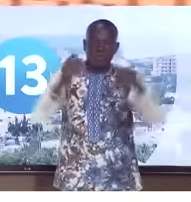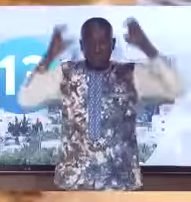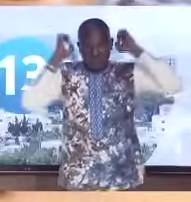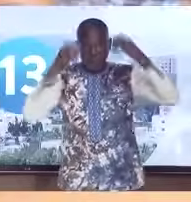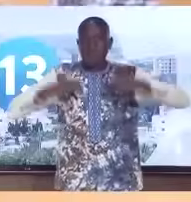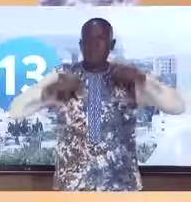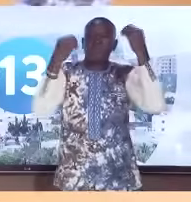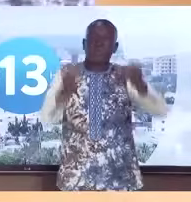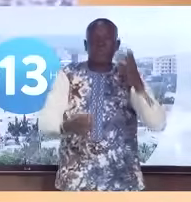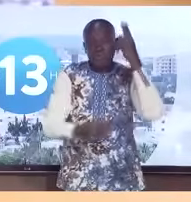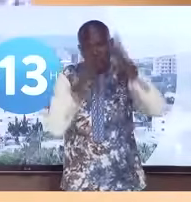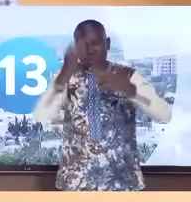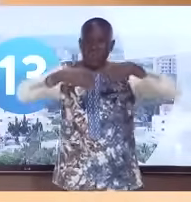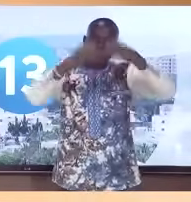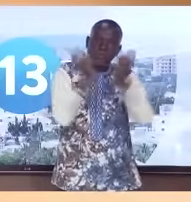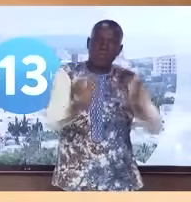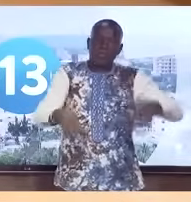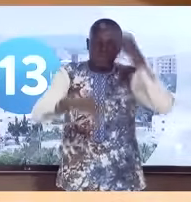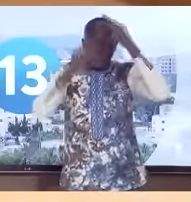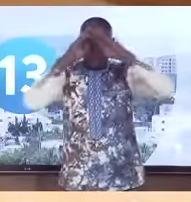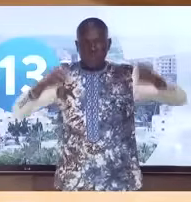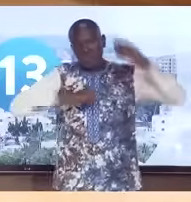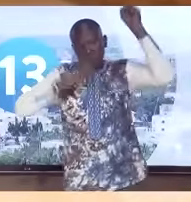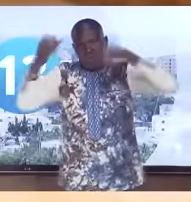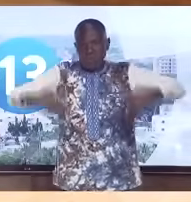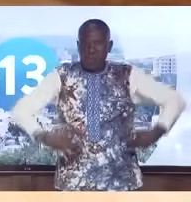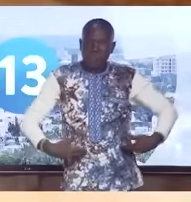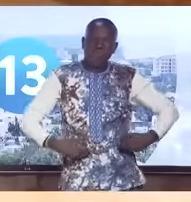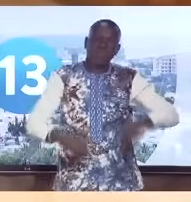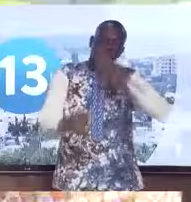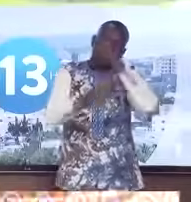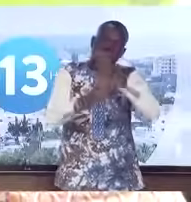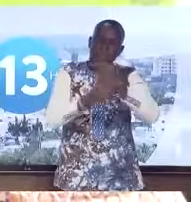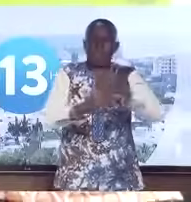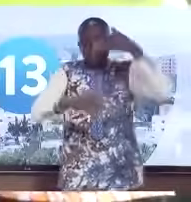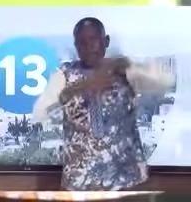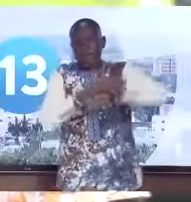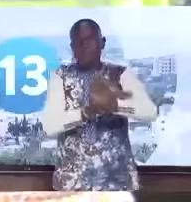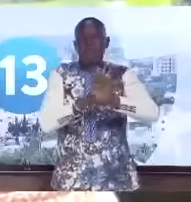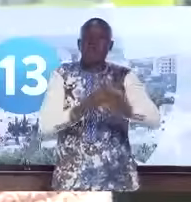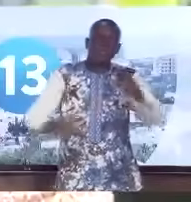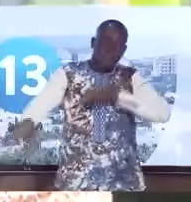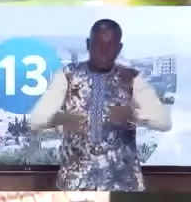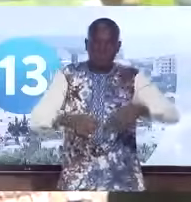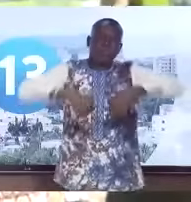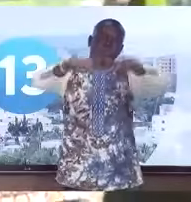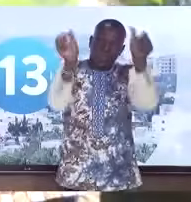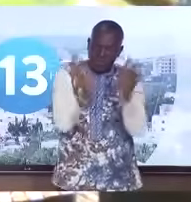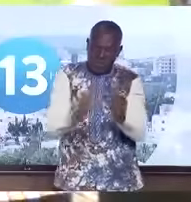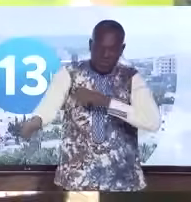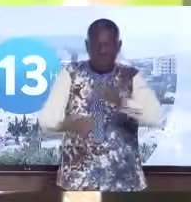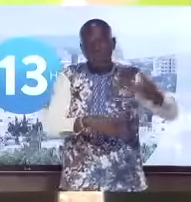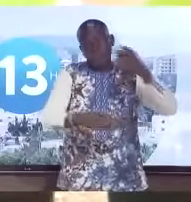sanitaires visitées par la délégation du ministère des Sports, de la Jeunesse et de l'Emploi. Ces joyaux réalisés par l'association Action